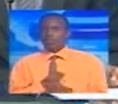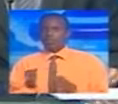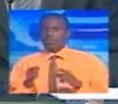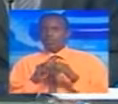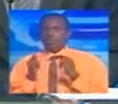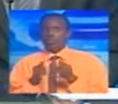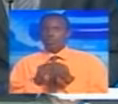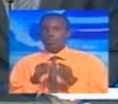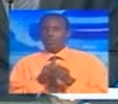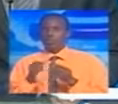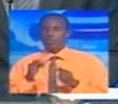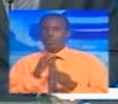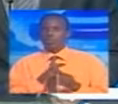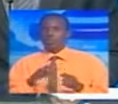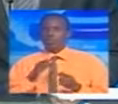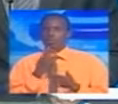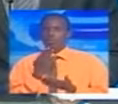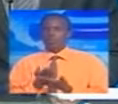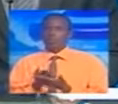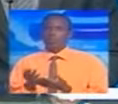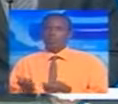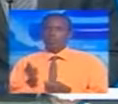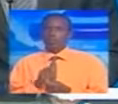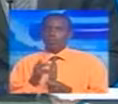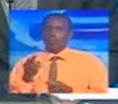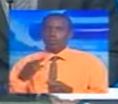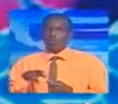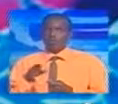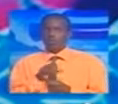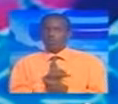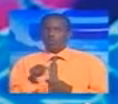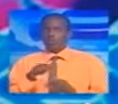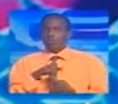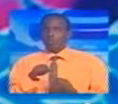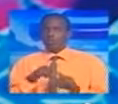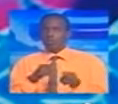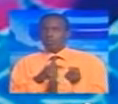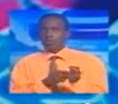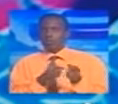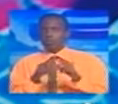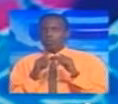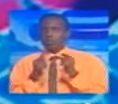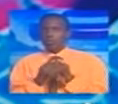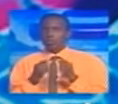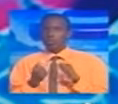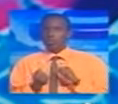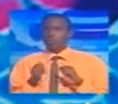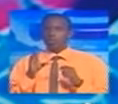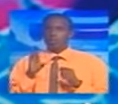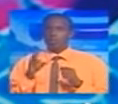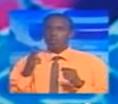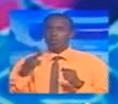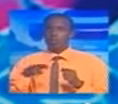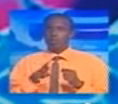et après avoir perdu tous leurs biens et pris en main par les pompiers et les équipes médicales ainsi que par la police et la gendarmerie nationale,